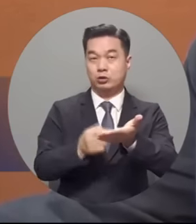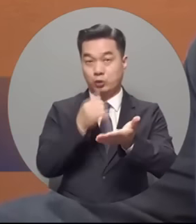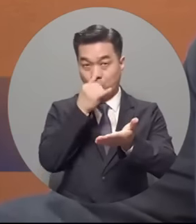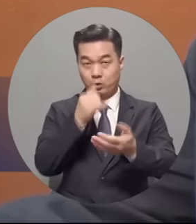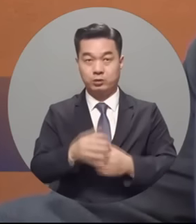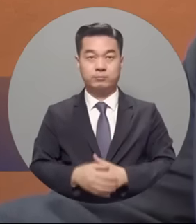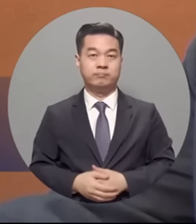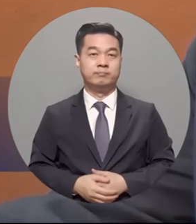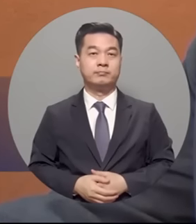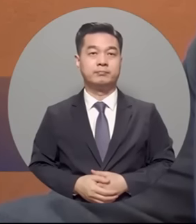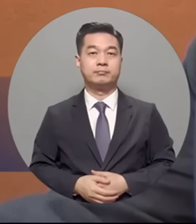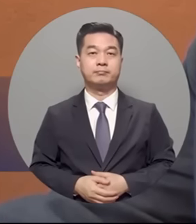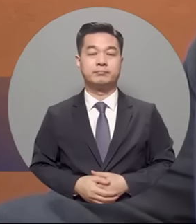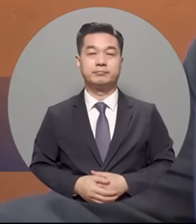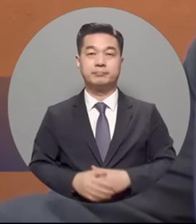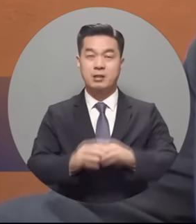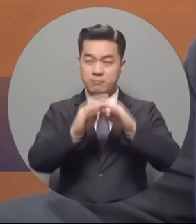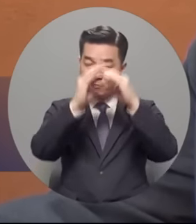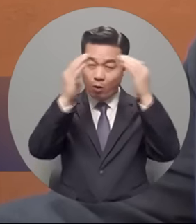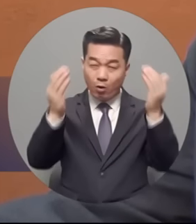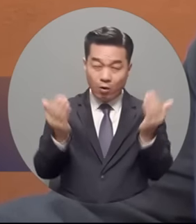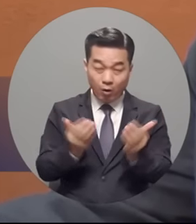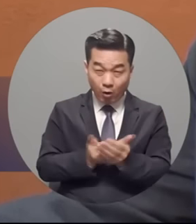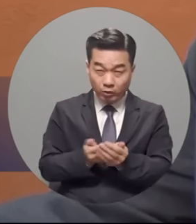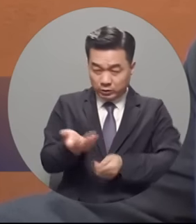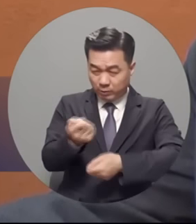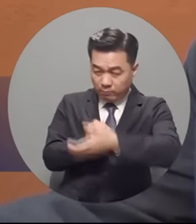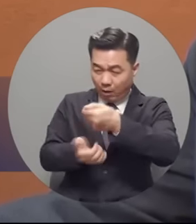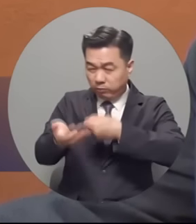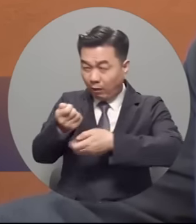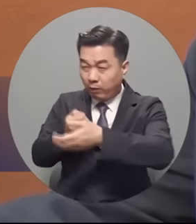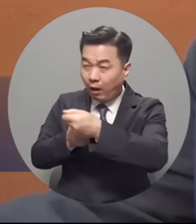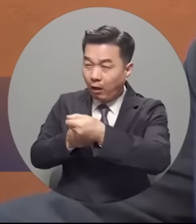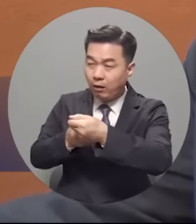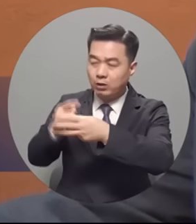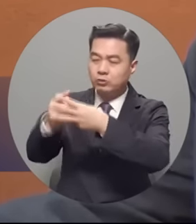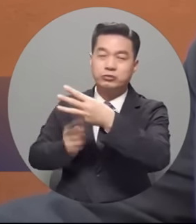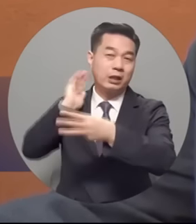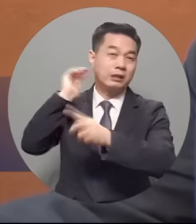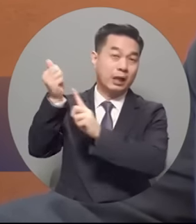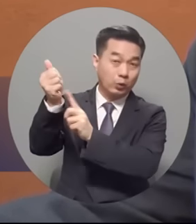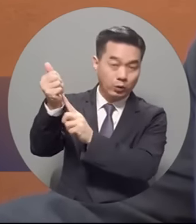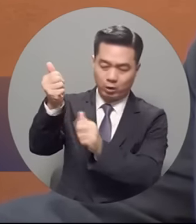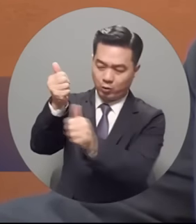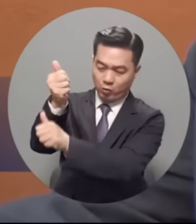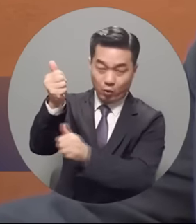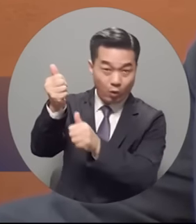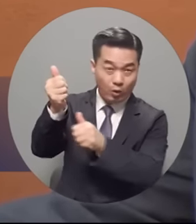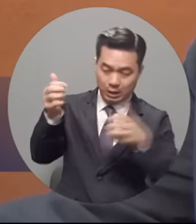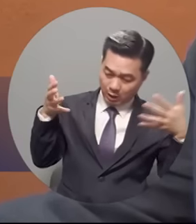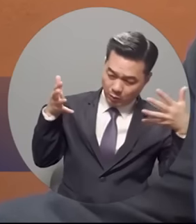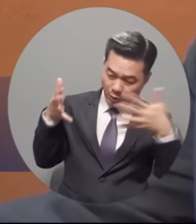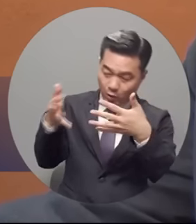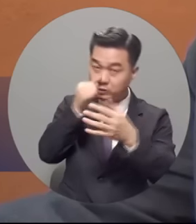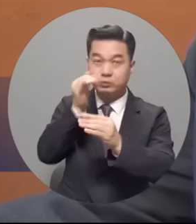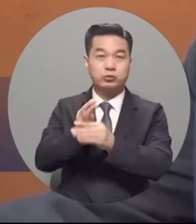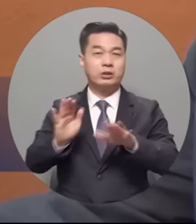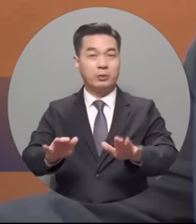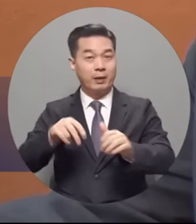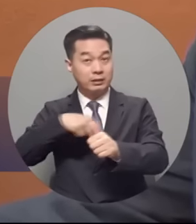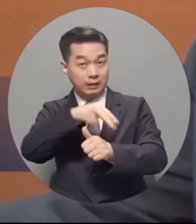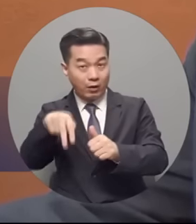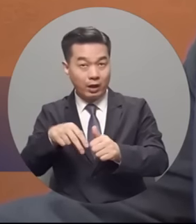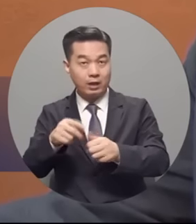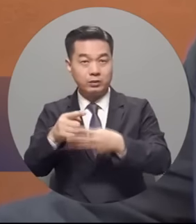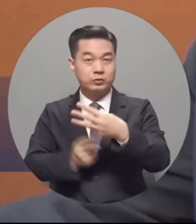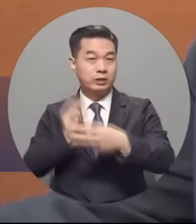모든 화살표는 윤석열 대통령과 바로 최측근들을 가리키고 있습니다. 이번 시점에 윤석열